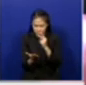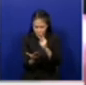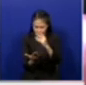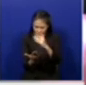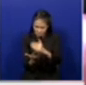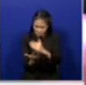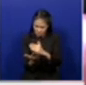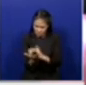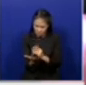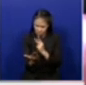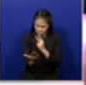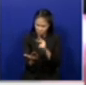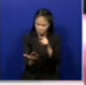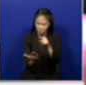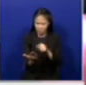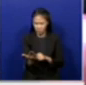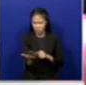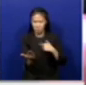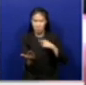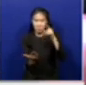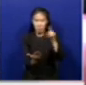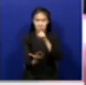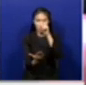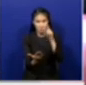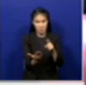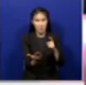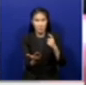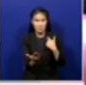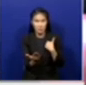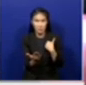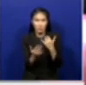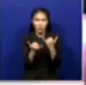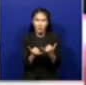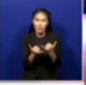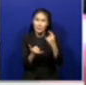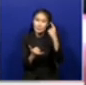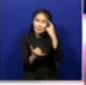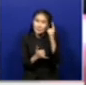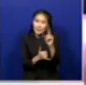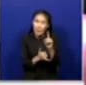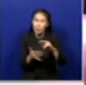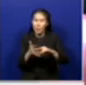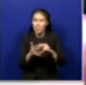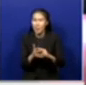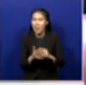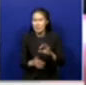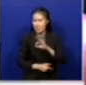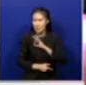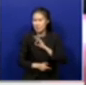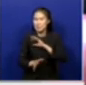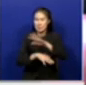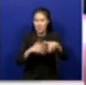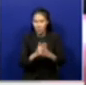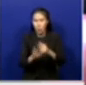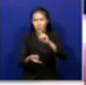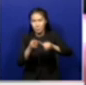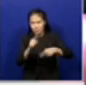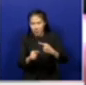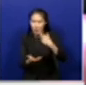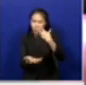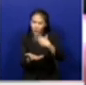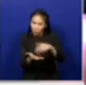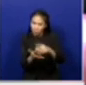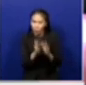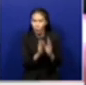งสัยอยู่เป็นจำนวนมากผมขอไปคร่าวๆเพราะว่าวันนี้หลายๆท่านก็ได้พูดไปแล้วนะครับทั้งเพื่อนสมาชิกแล้วก็ผู้ชี้แจงว่